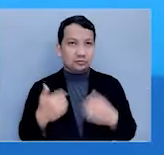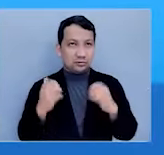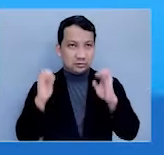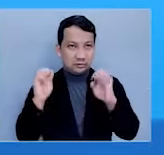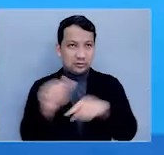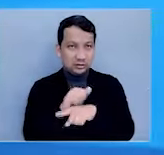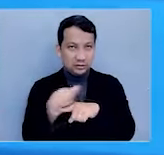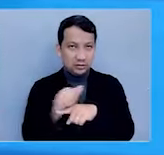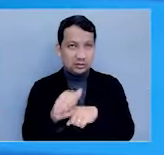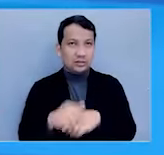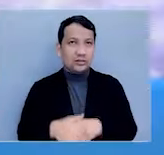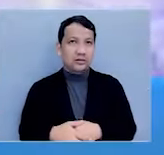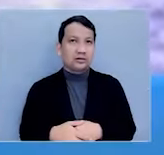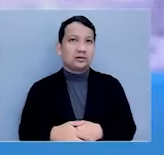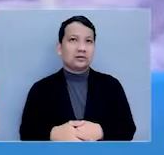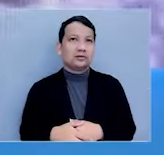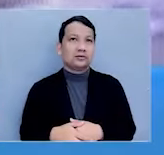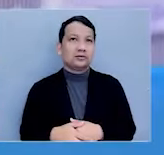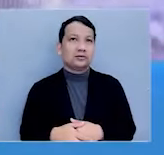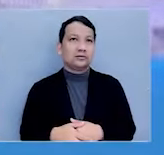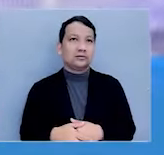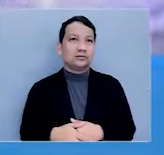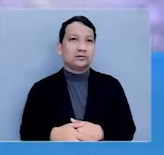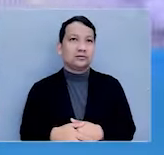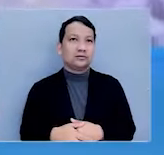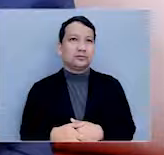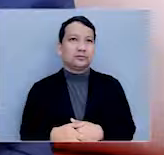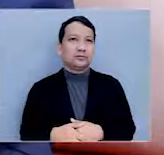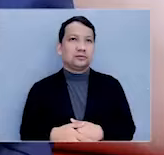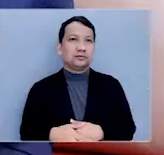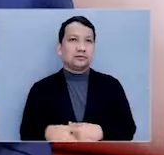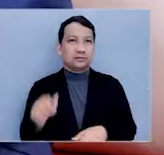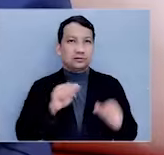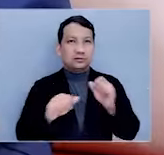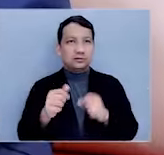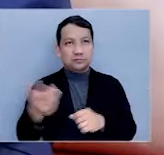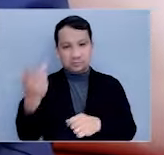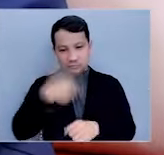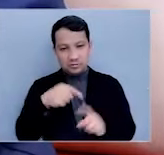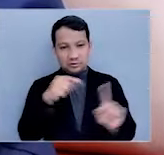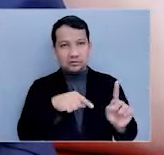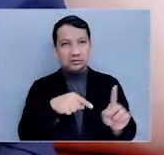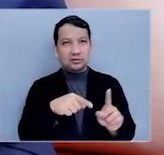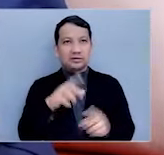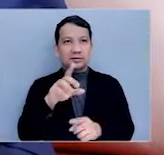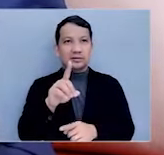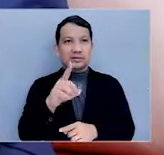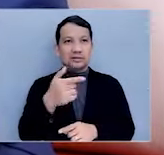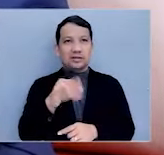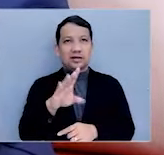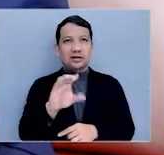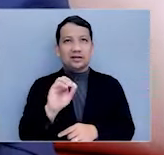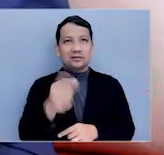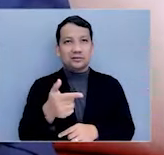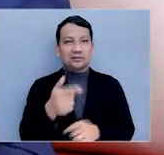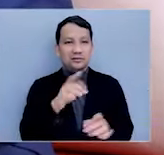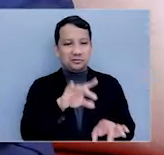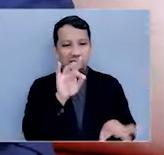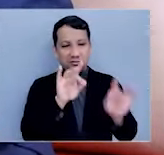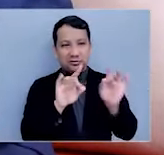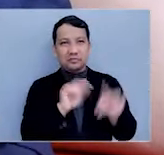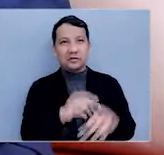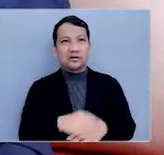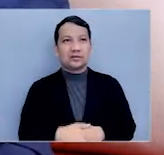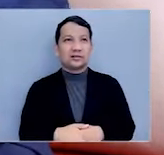training, syempre. So, I think, na-appreciate lang talaga ng judge yung beauty nung ni Dalbong. Kaya siya yung napili. And hindi ito